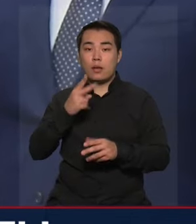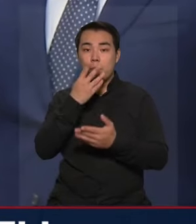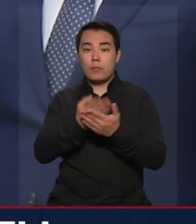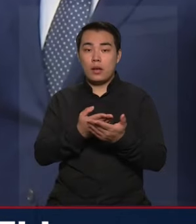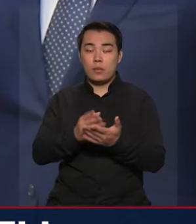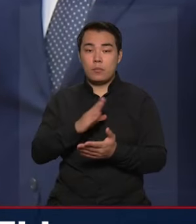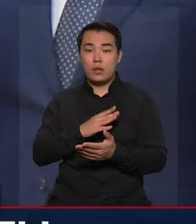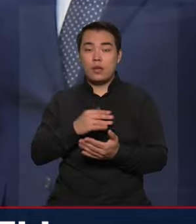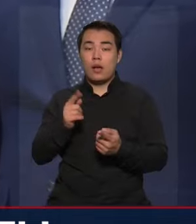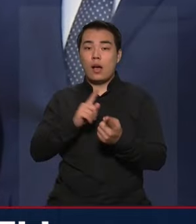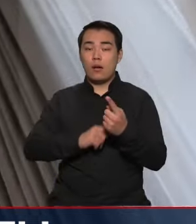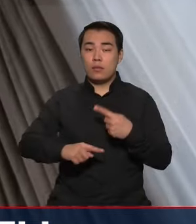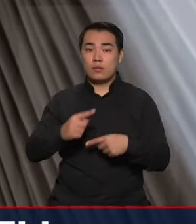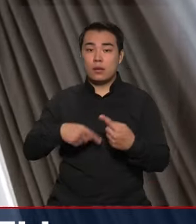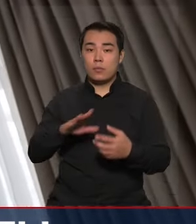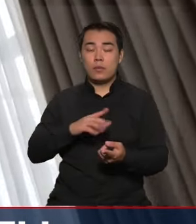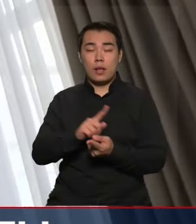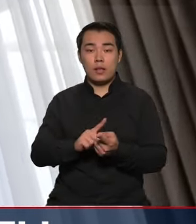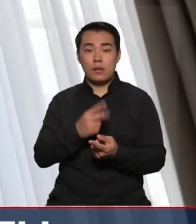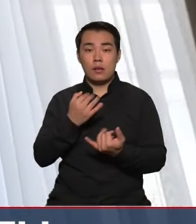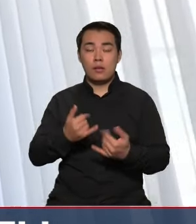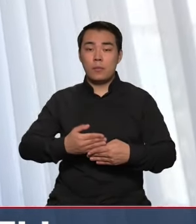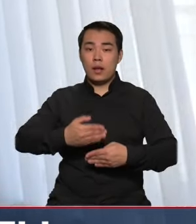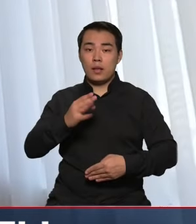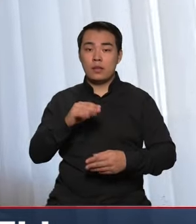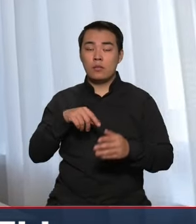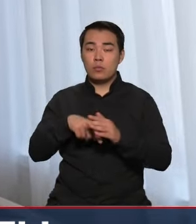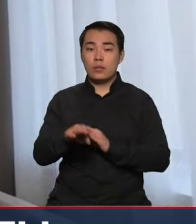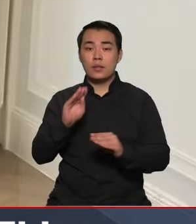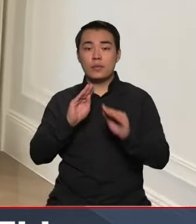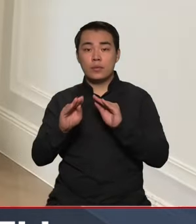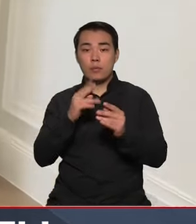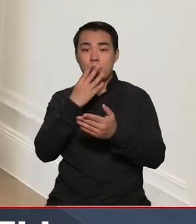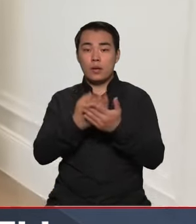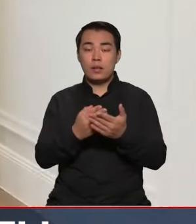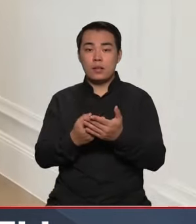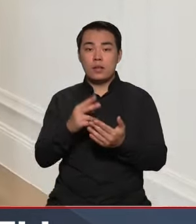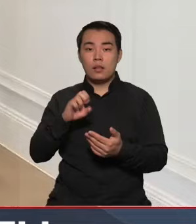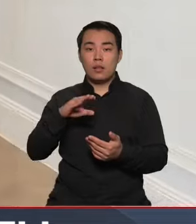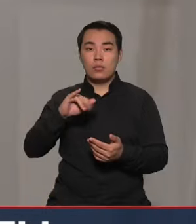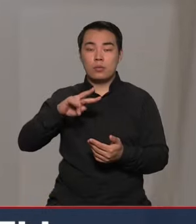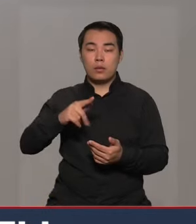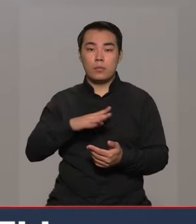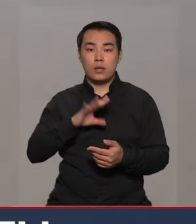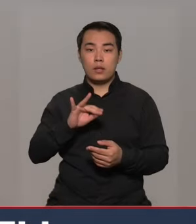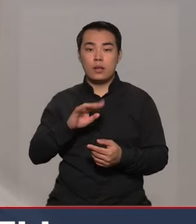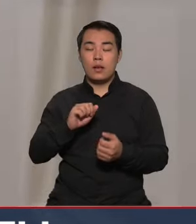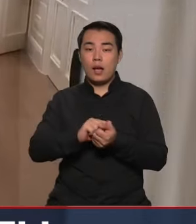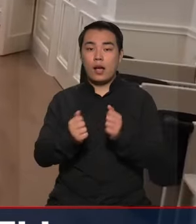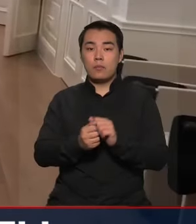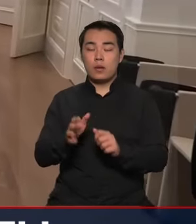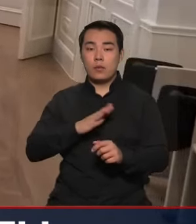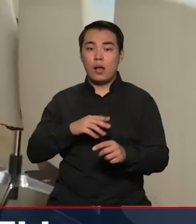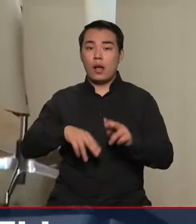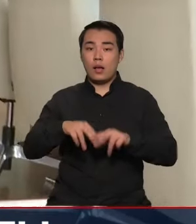значимость. Восстановлена мраморная отделка фасада, а внутренние декоративные элементы из латуни и натуральных камней воссоздали